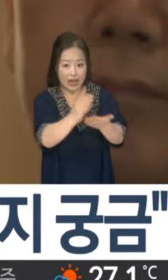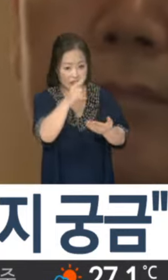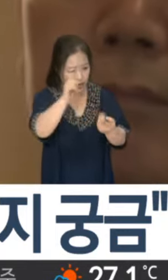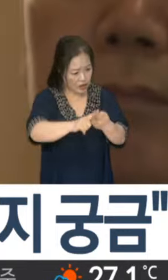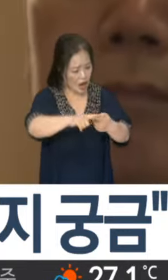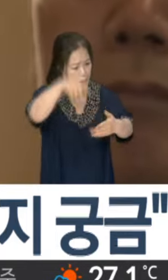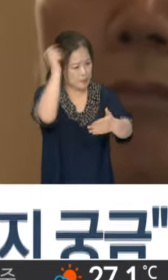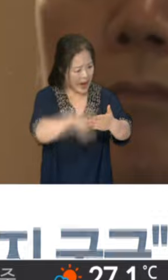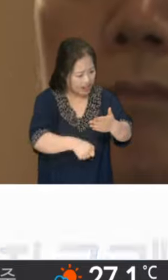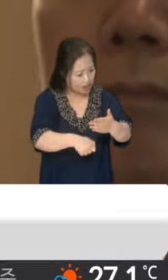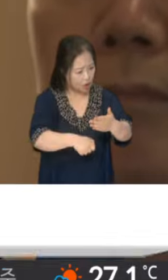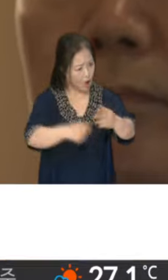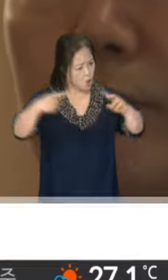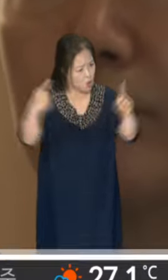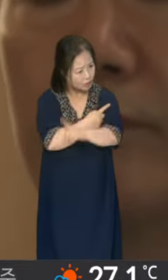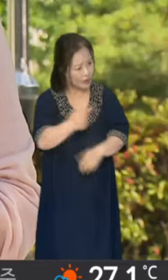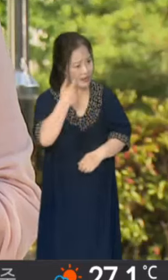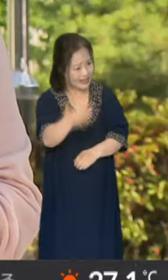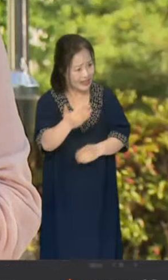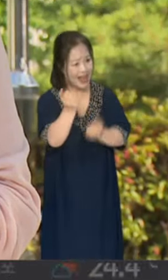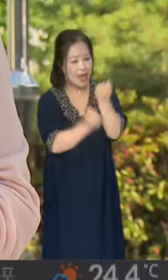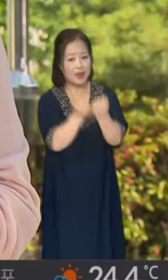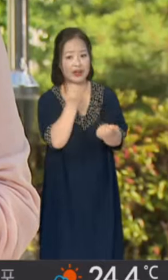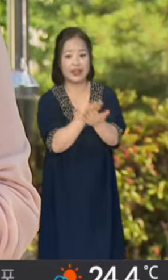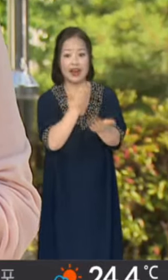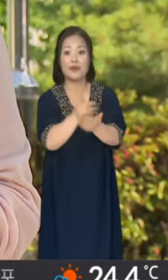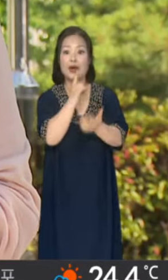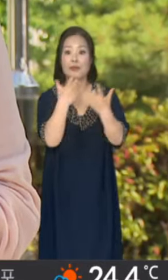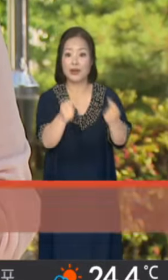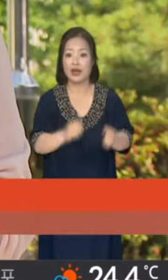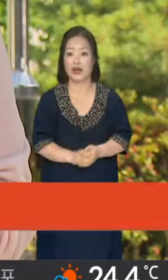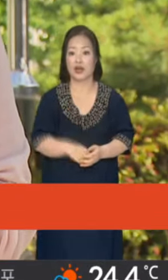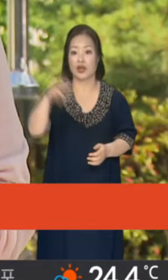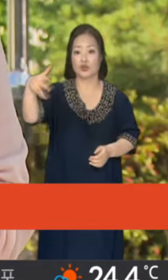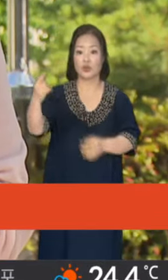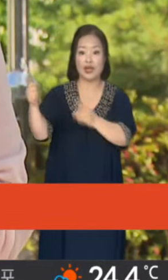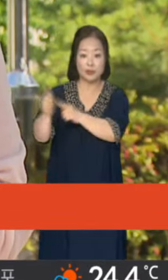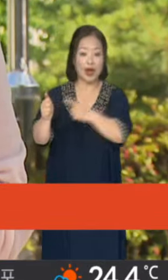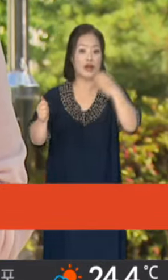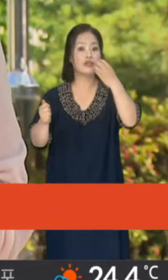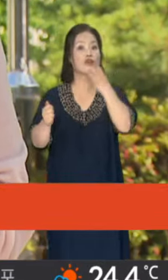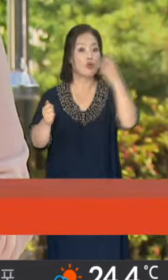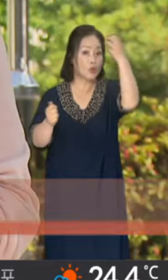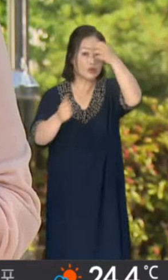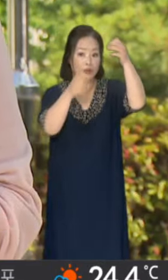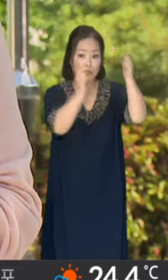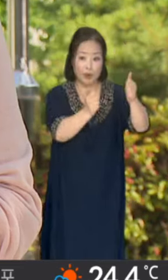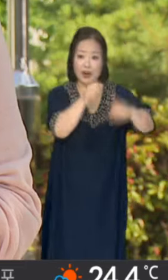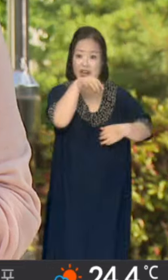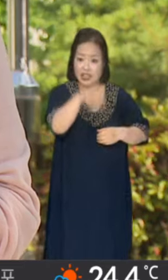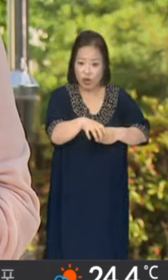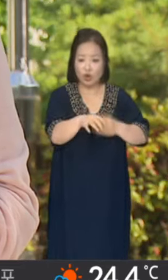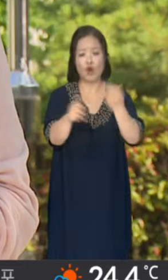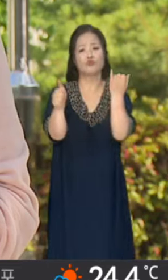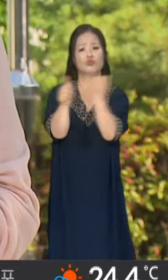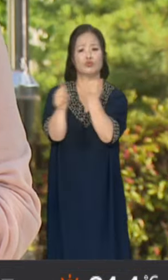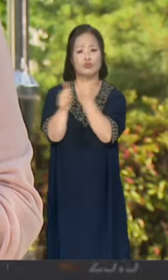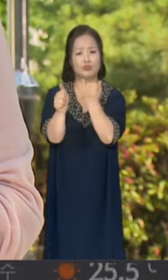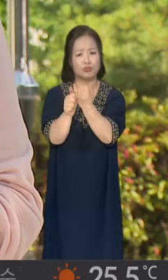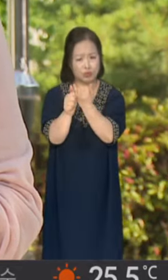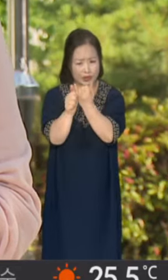것인지 해명하라고 밝혔습니다 서울 구법과 최회장 측의 공방전에 세계의 이호은 더 복잡해진